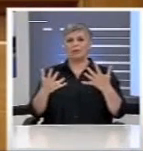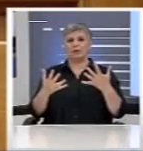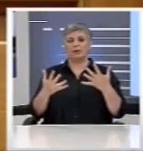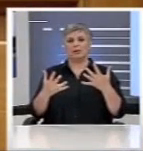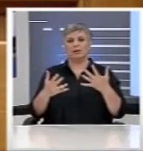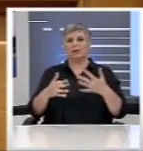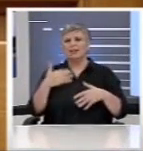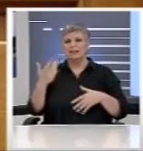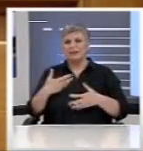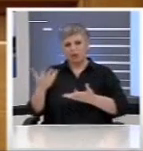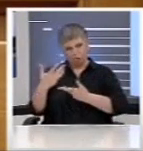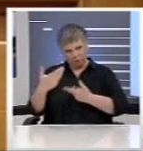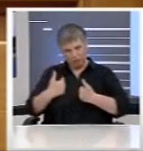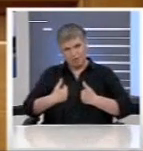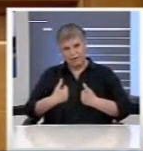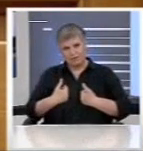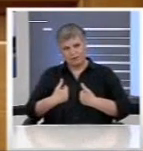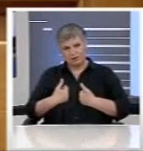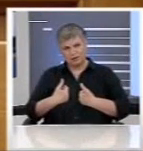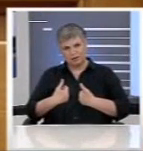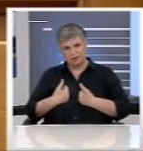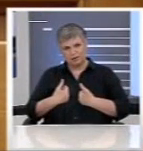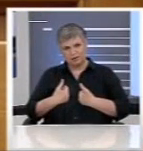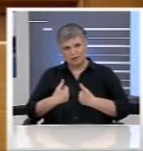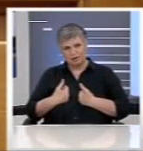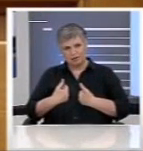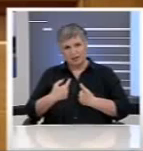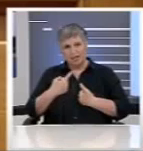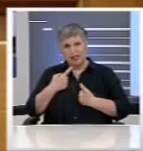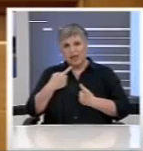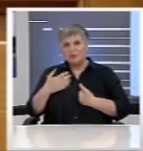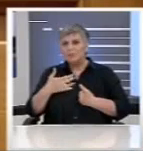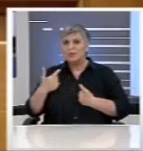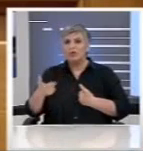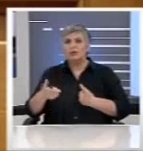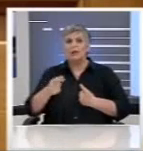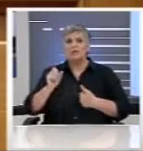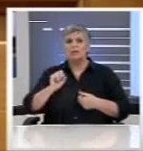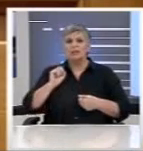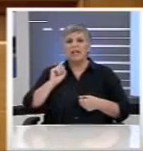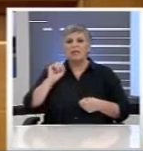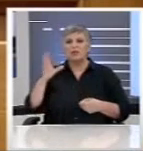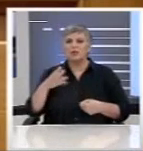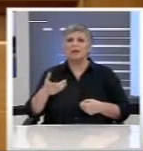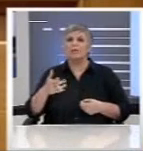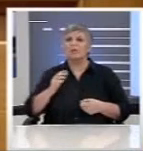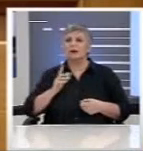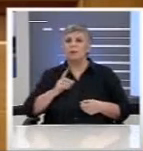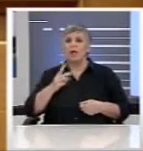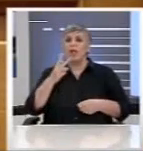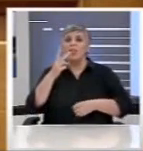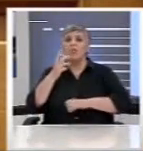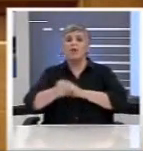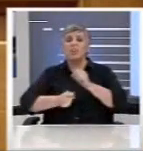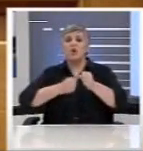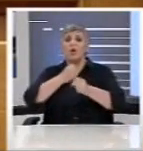κοροϊδέψετε. Έχει ξαναϋποθεί τέτοιο επιχείρημα? Ότι περιμένουν οι αγορές και θα γίνει μετά από 2 χρόνια και κρίνουν όχι αυτό που